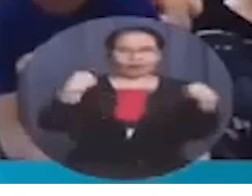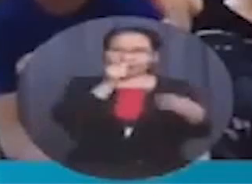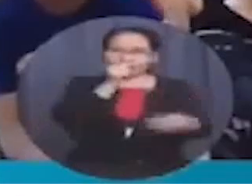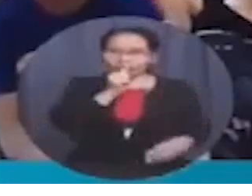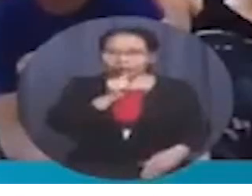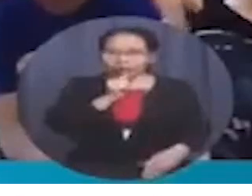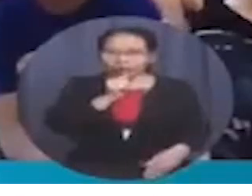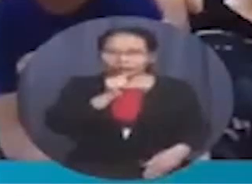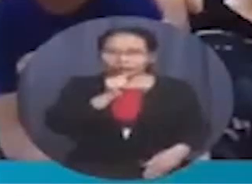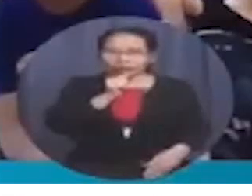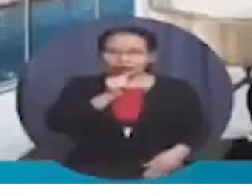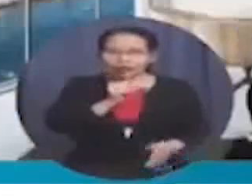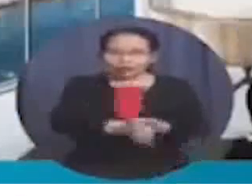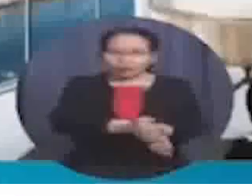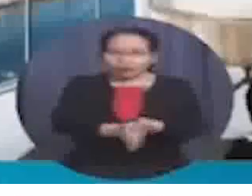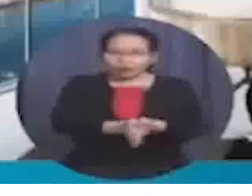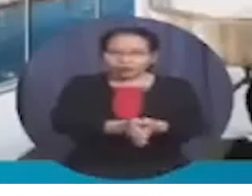may nilaga, naalala ko.